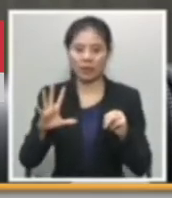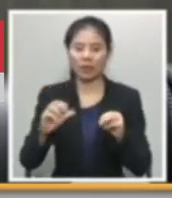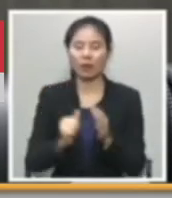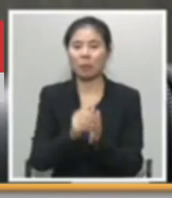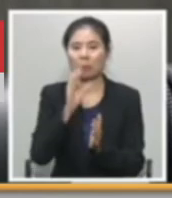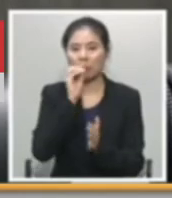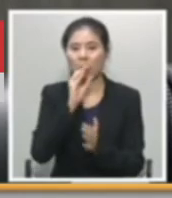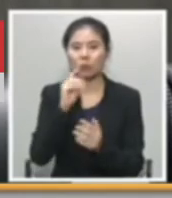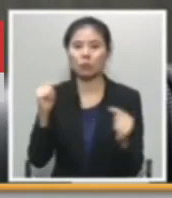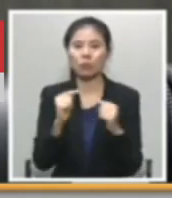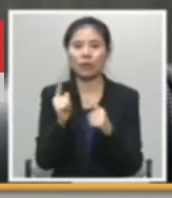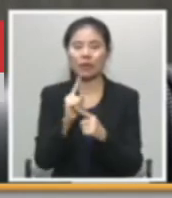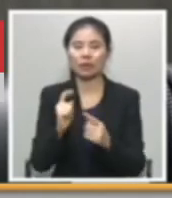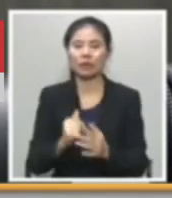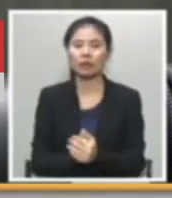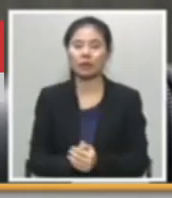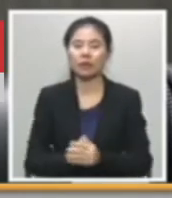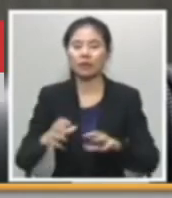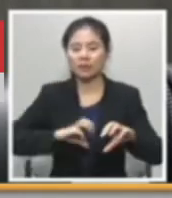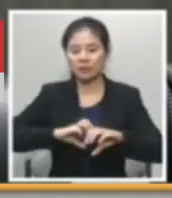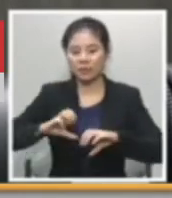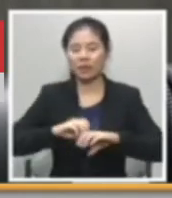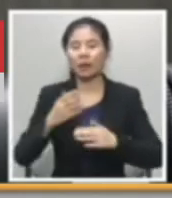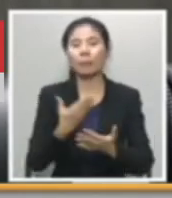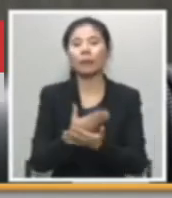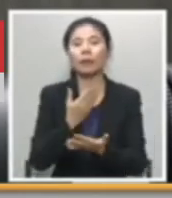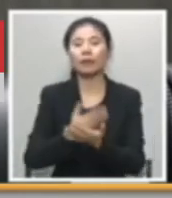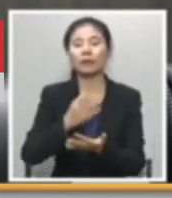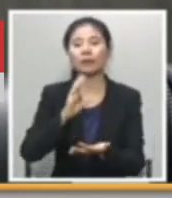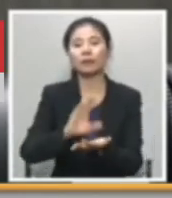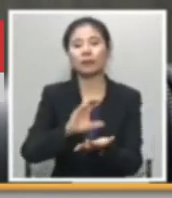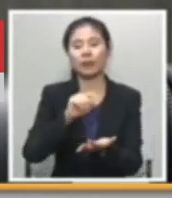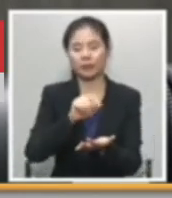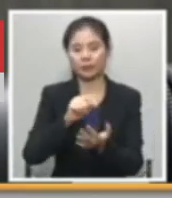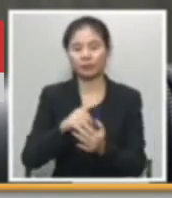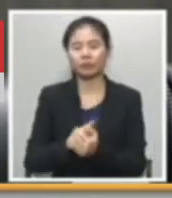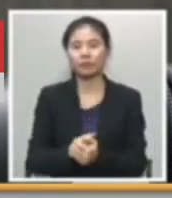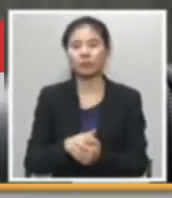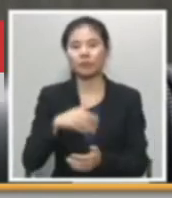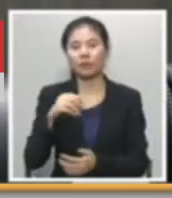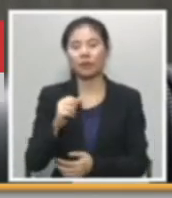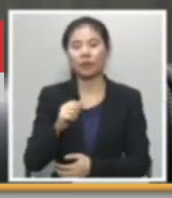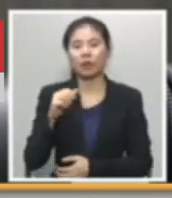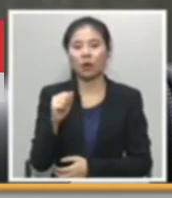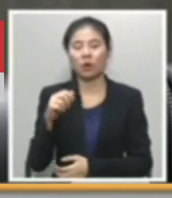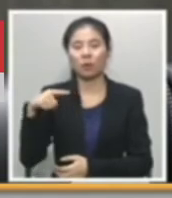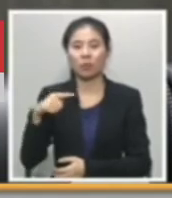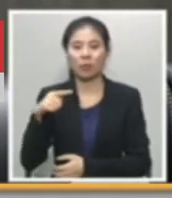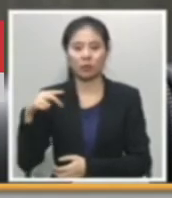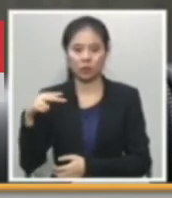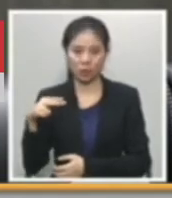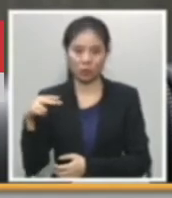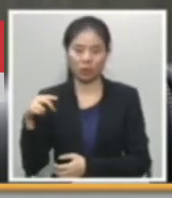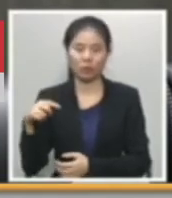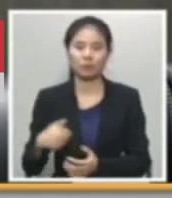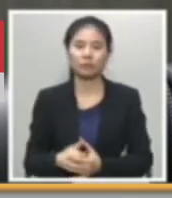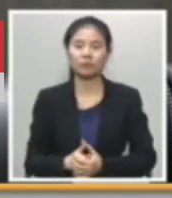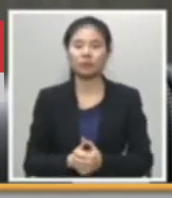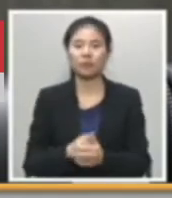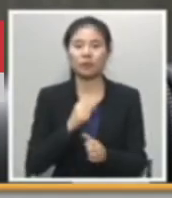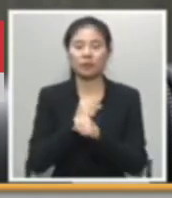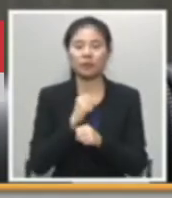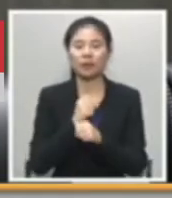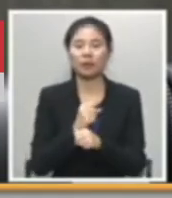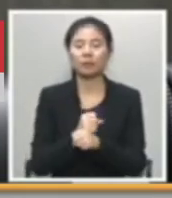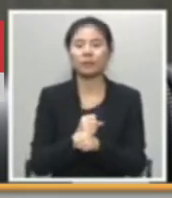ญัติว่าการจัดทำงบประมาณองค์กรปกครองส่วนท้องถิ่นต้องทำอย่าง